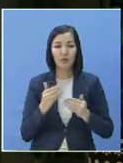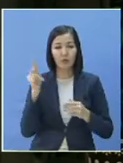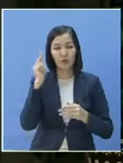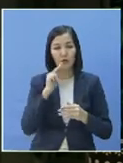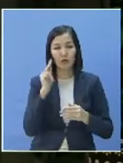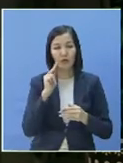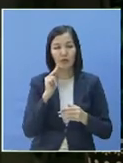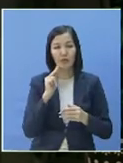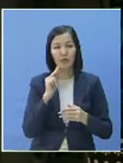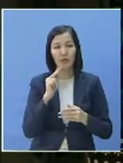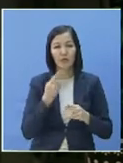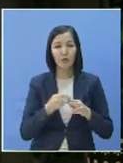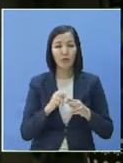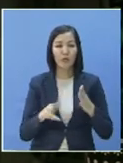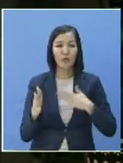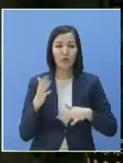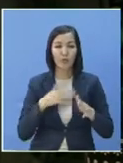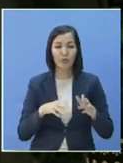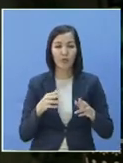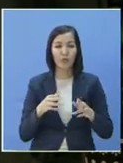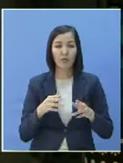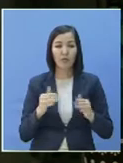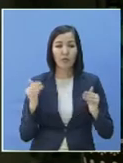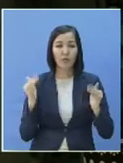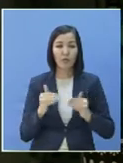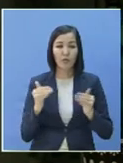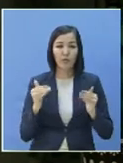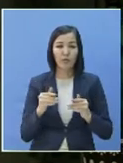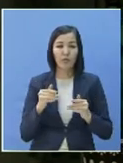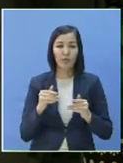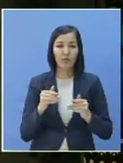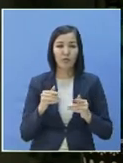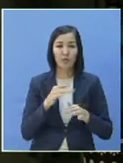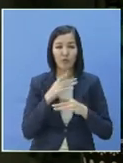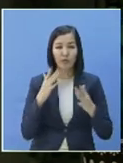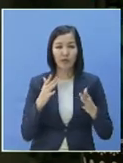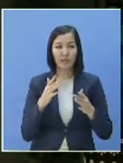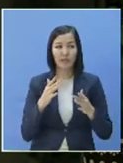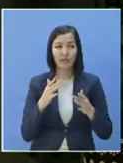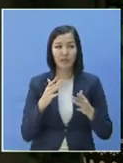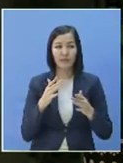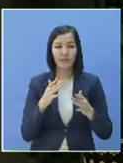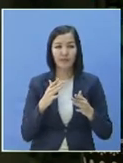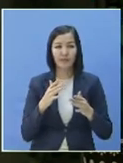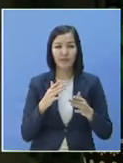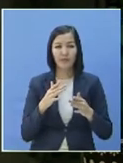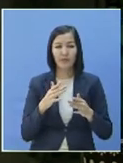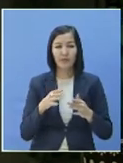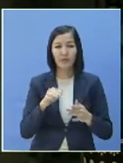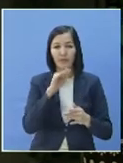Мен бұл колледжге түскеніме өте қатты қуаныштымын. Себебі бұл колледжде көптеген